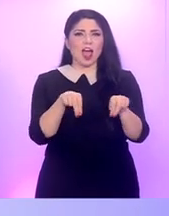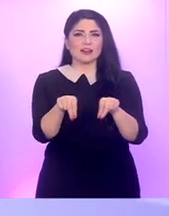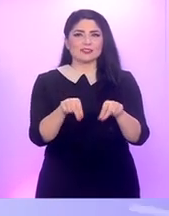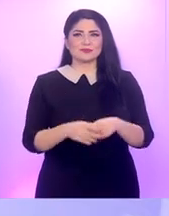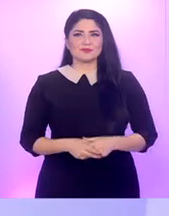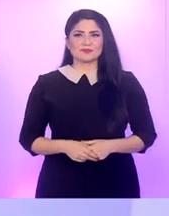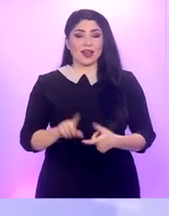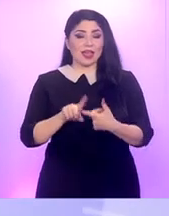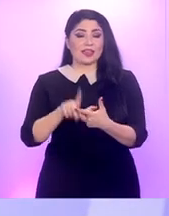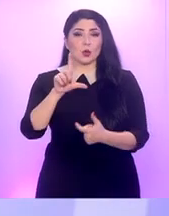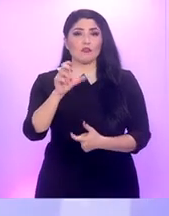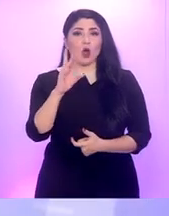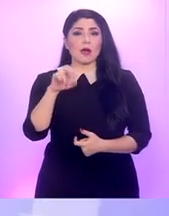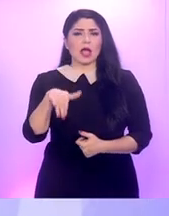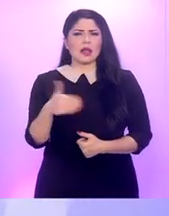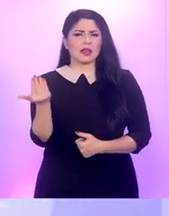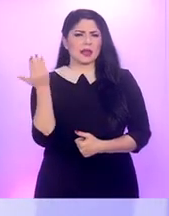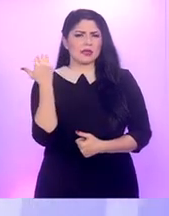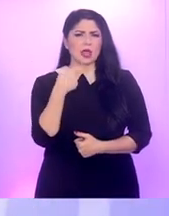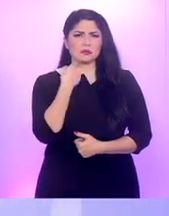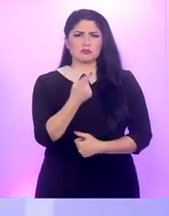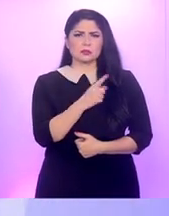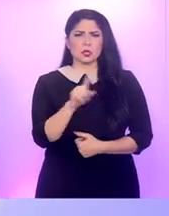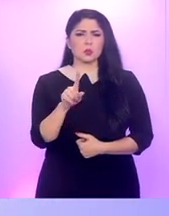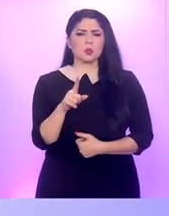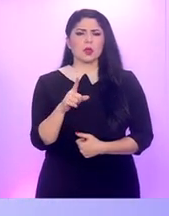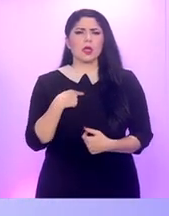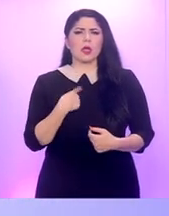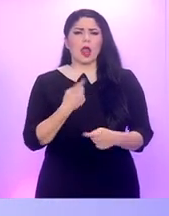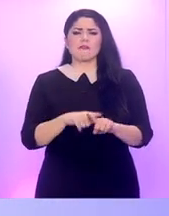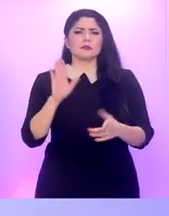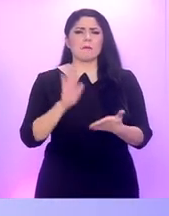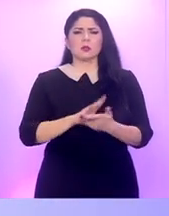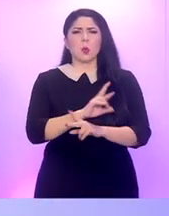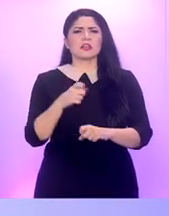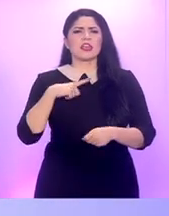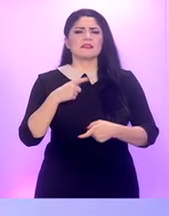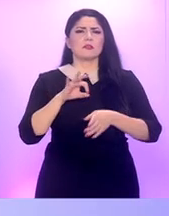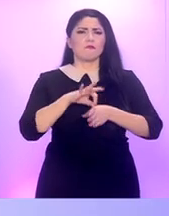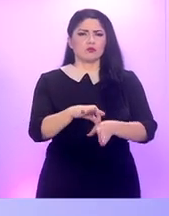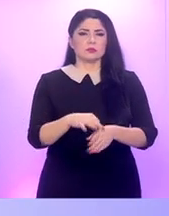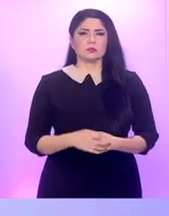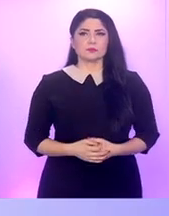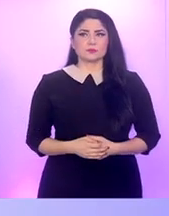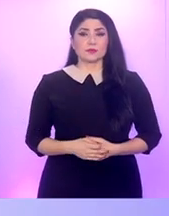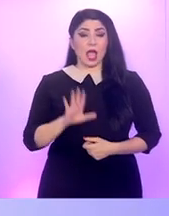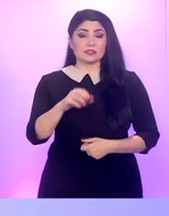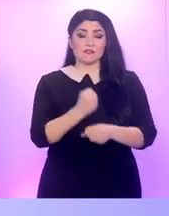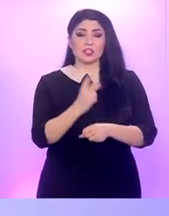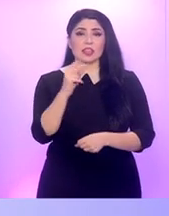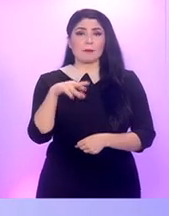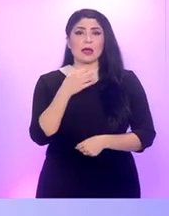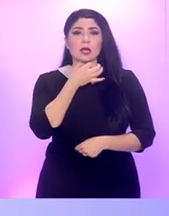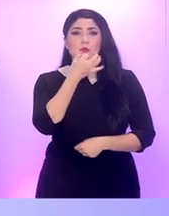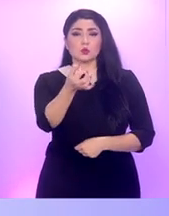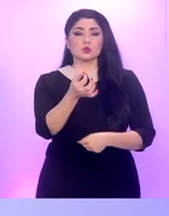la adresa lui Ludovic Orban, cel care recent spunea de altfel că nu se cramponează de funcții. Tocmai asta este propunerea pe care o face astăzi în mod public Dan Barna,